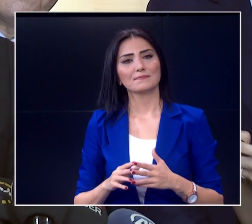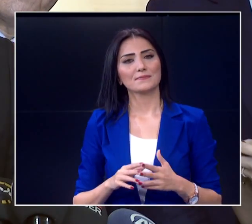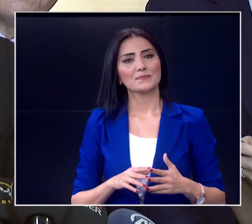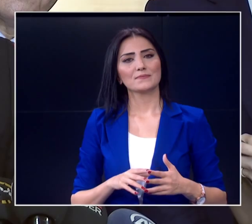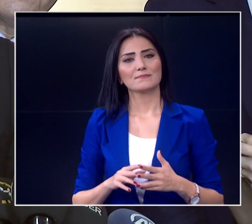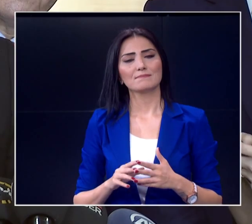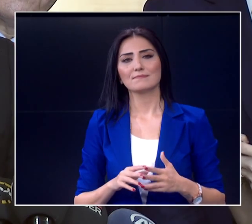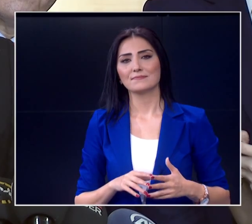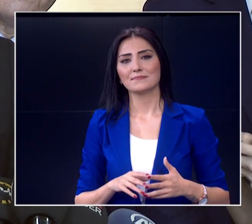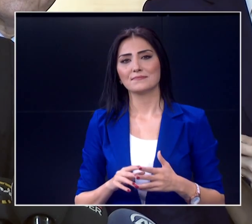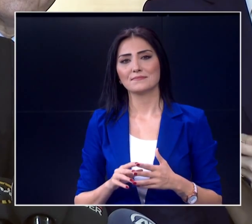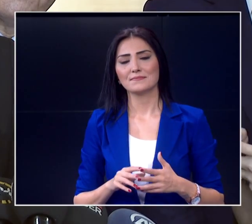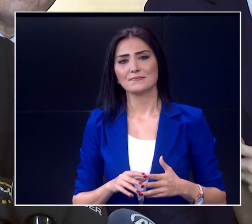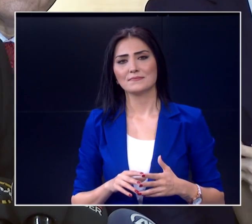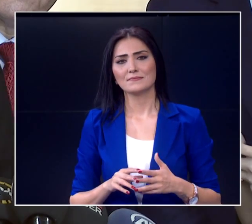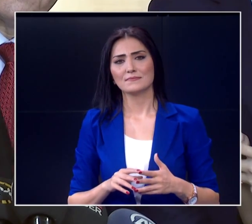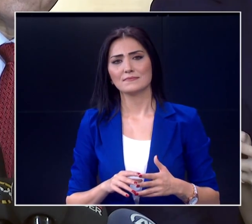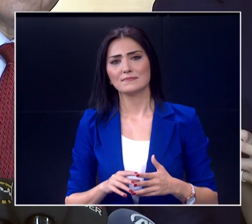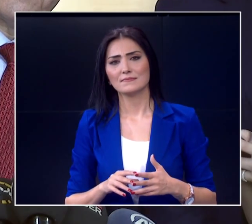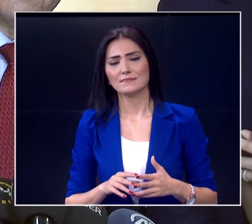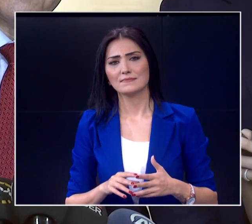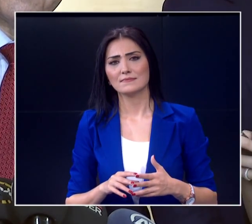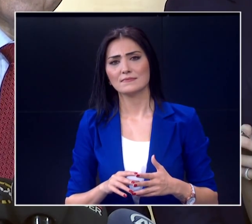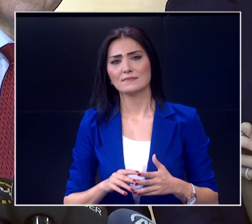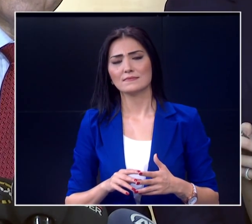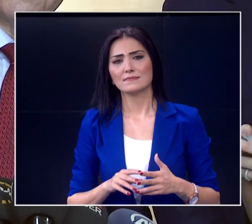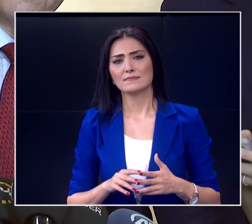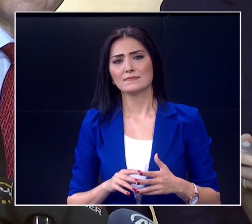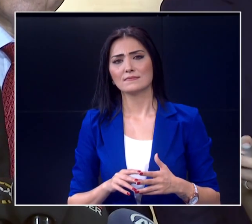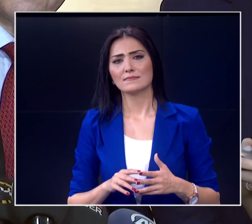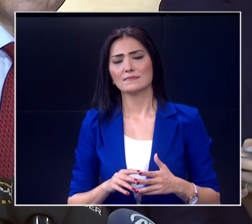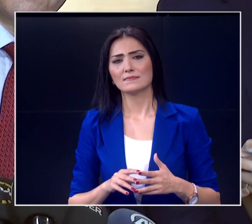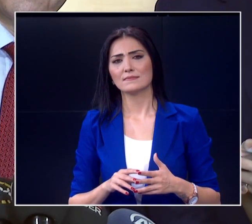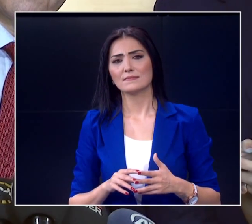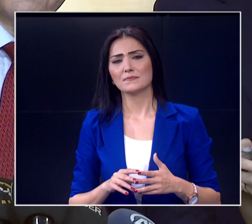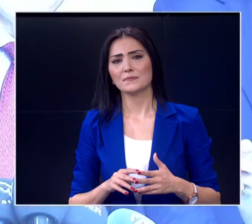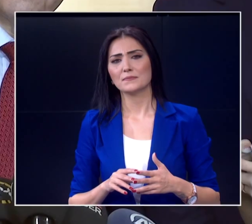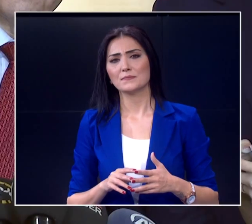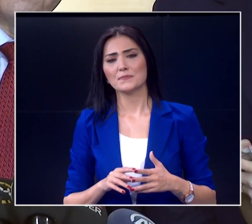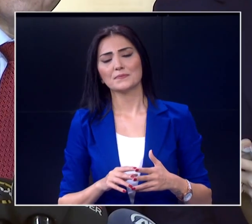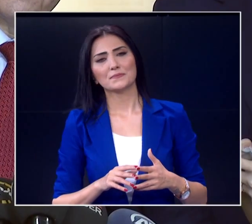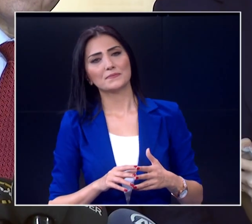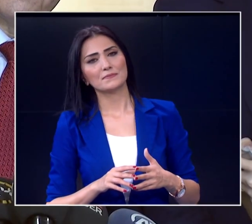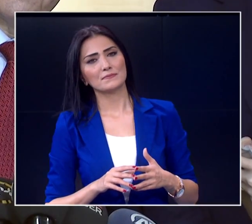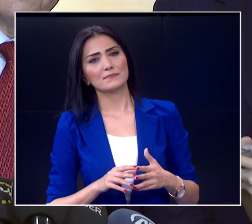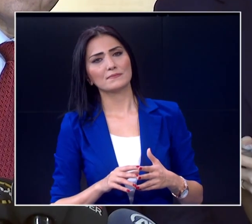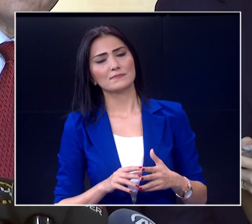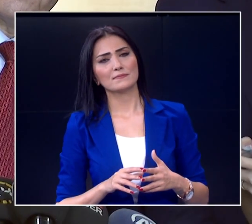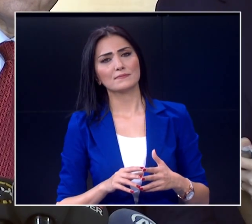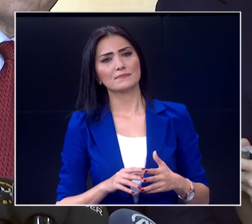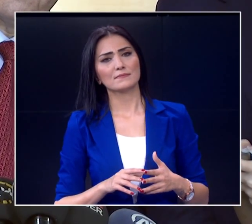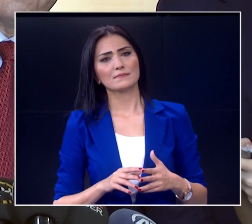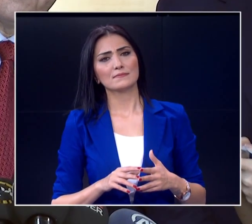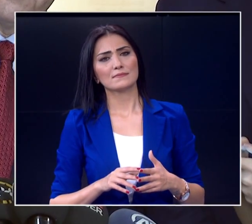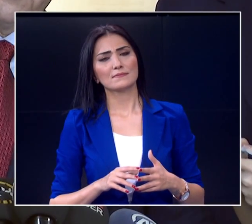Efendim, Kanal İstanbul projesi açıklandı, güzergahı. Evet. Montreux-Boğazlar Sözleşmesi ile ilgili büyük bir tartışma